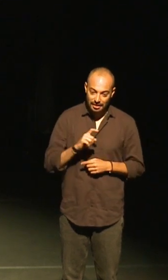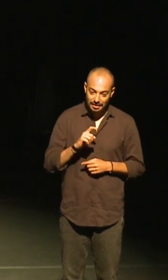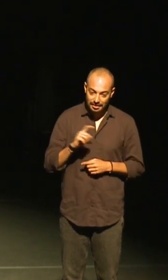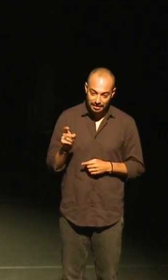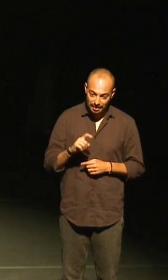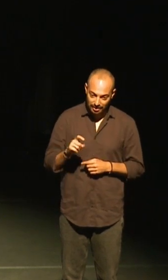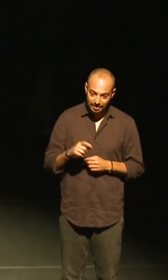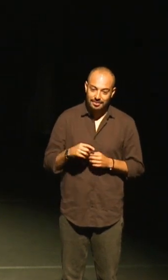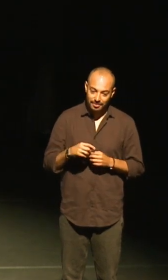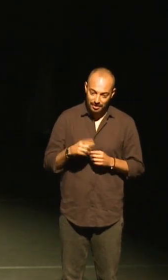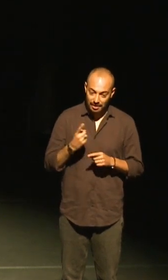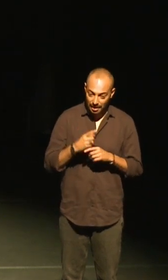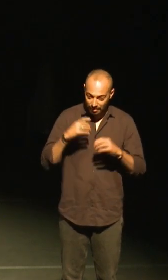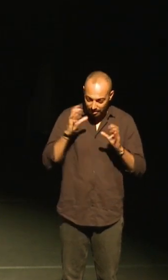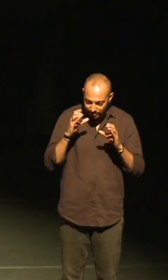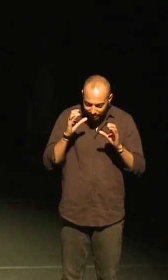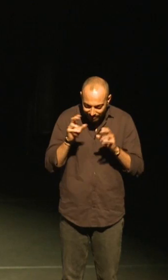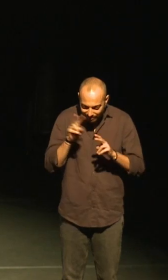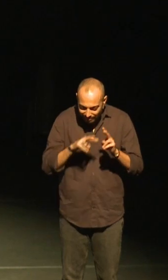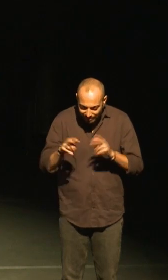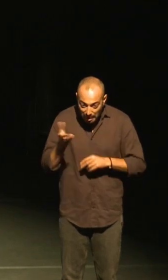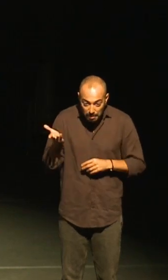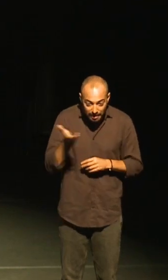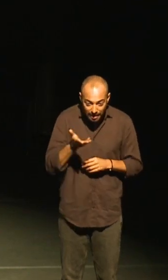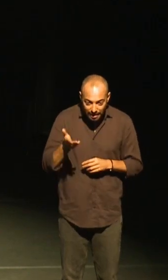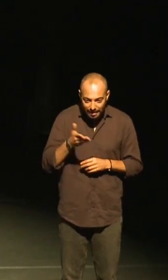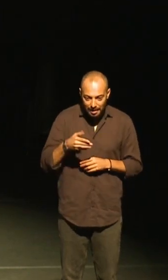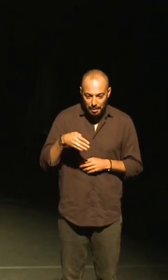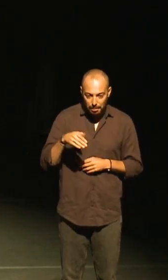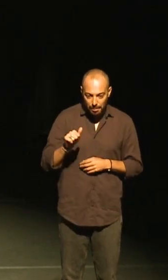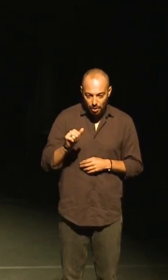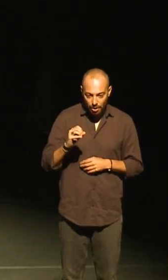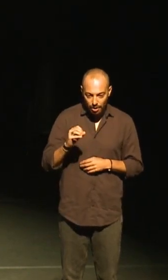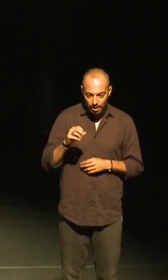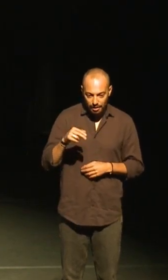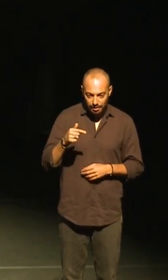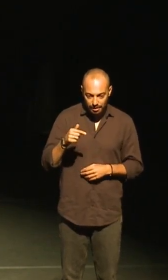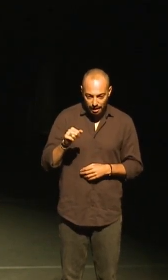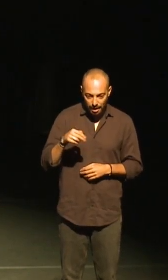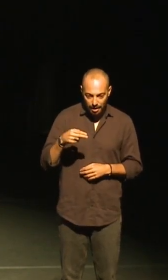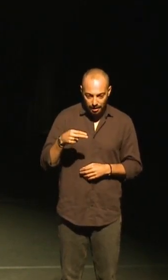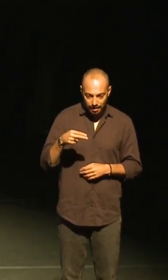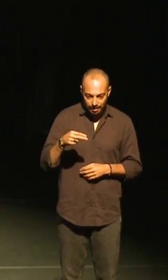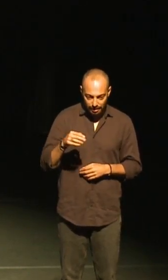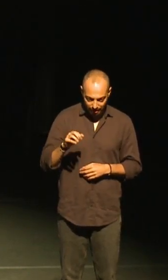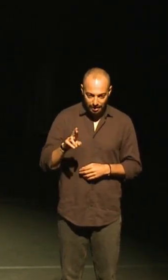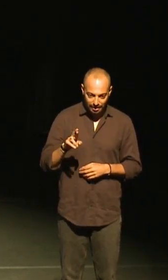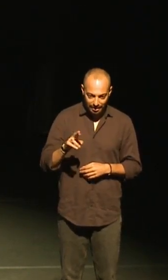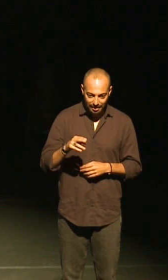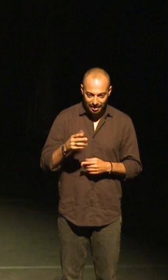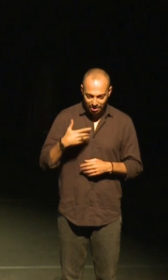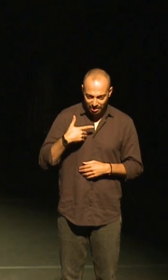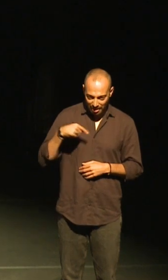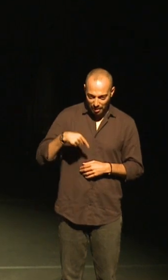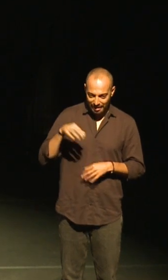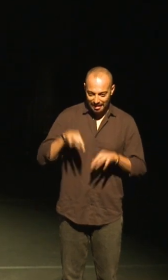cameriera seccazione di montagne che entrava rigorosamente dalla sinistra teatro un omaggio ad Anna Marchesini a tutte le alleate che anche nel